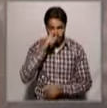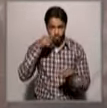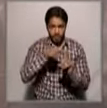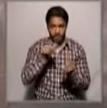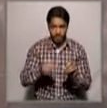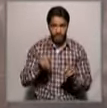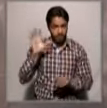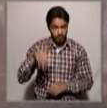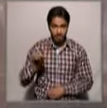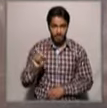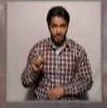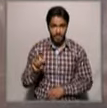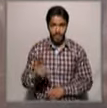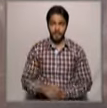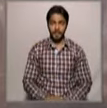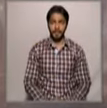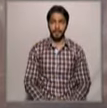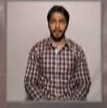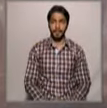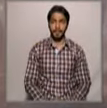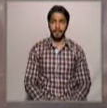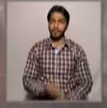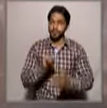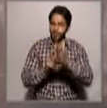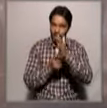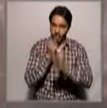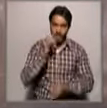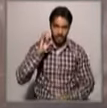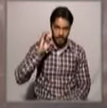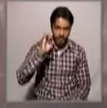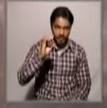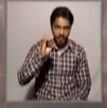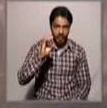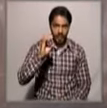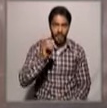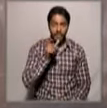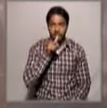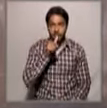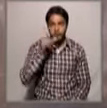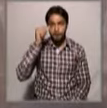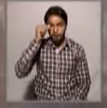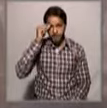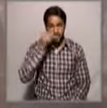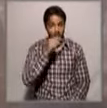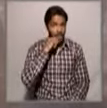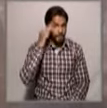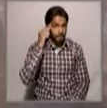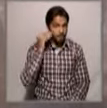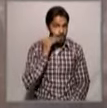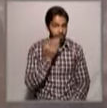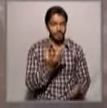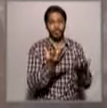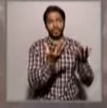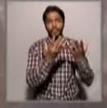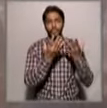الشباب؟ أستاذ أحمد، كما علمنا مشايخنا التنازع لازم مجال الفتوى، هذه قضية